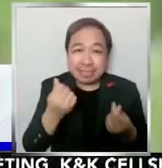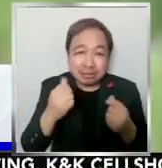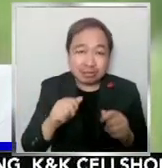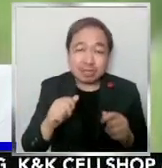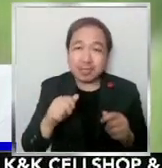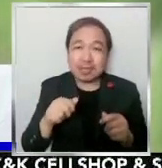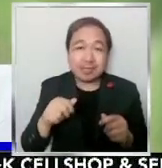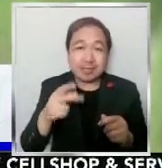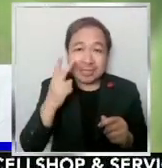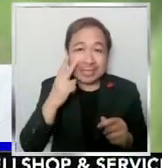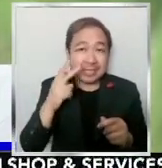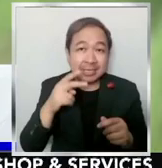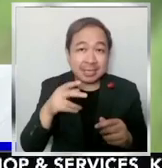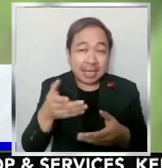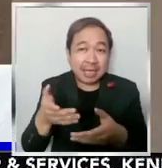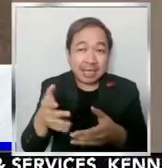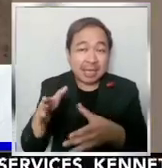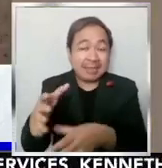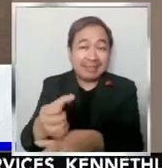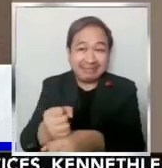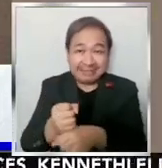ka, ay malakas yung tubig.